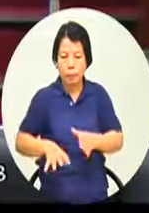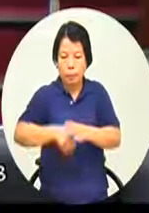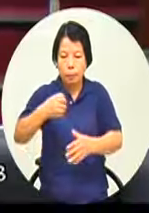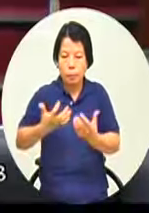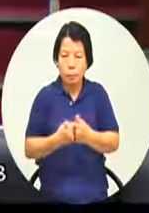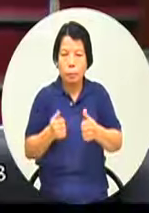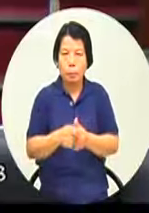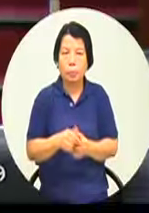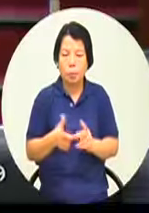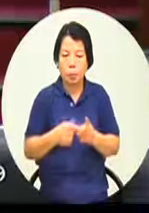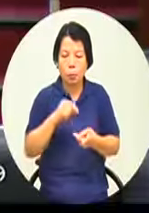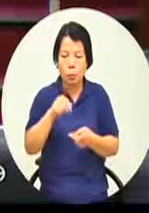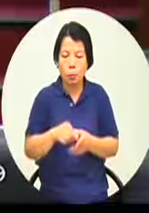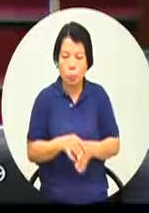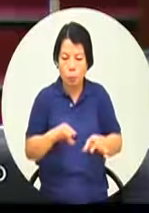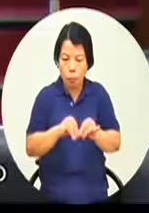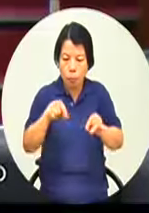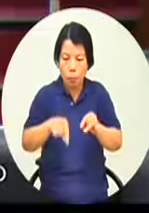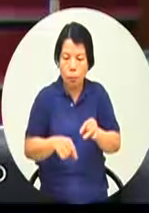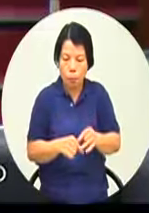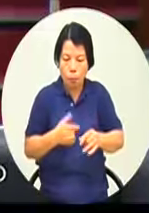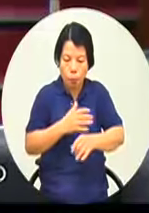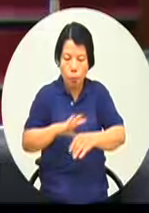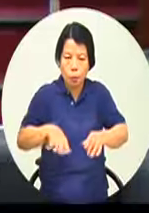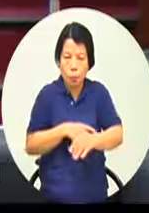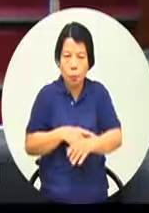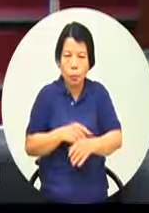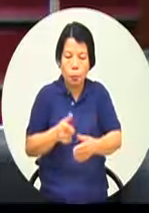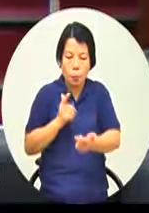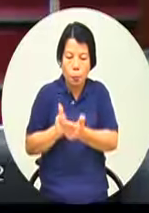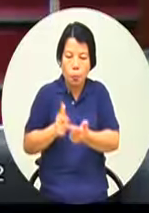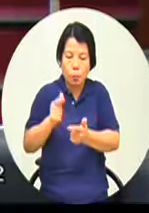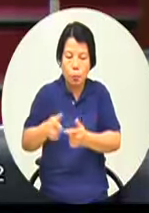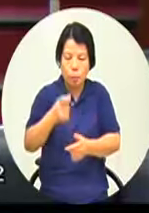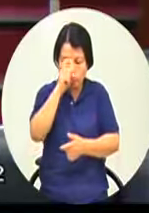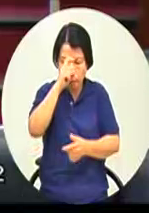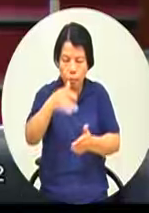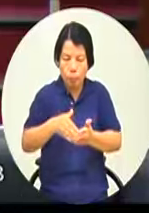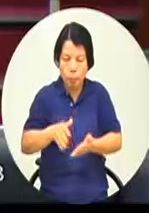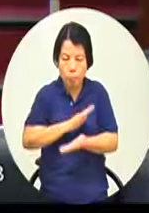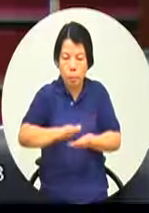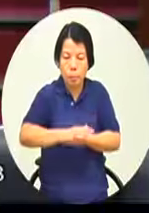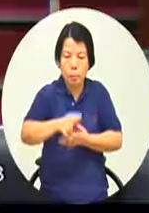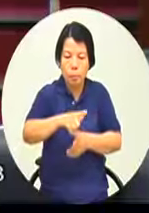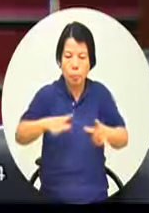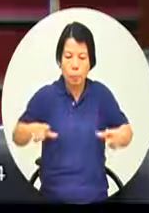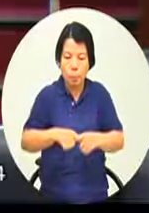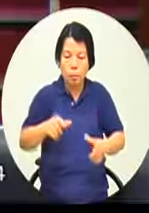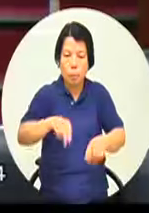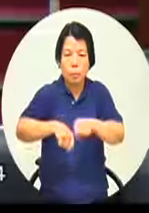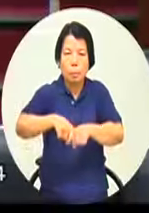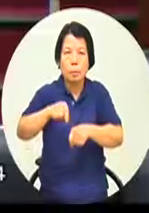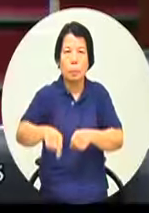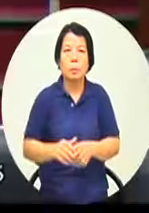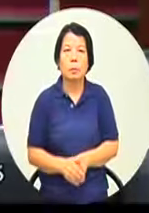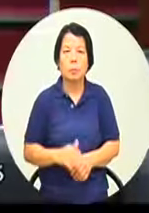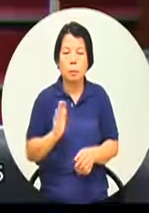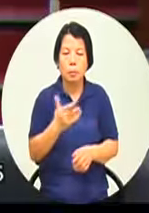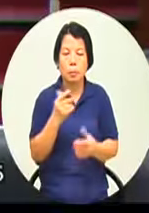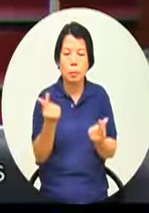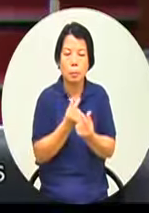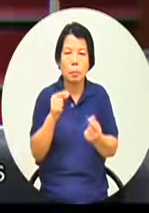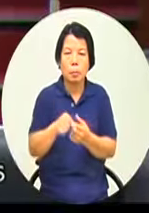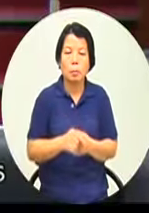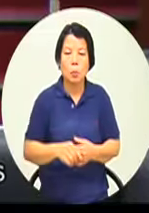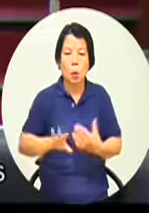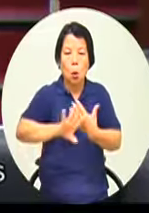量是根据这个区域的范围，我们希望能够解决的雨量的大小来做设计。不过如果像这种有